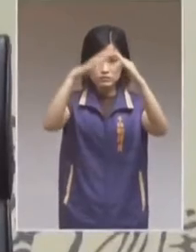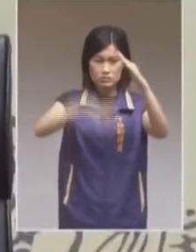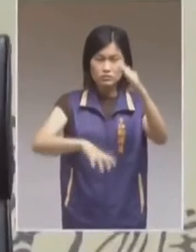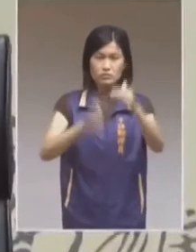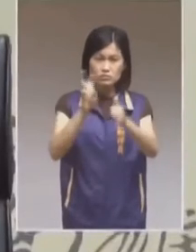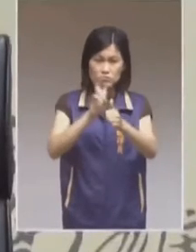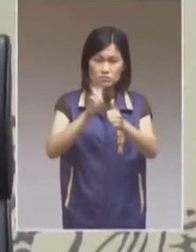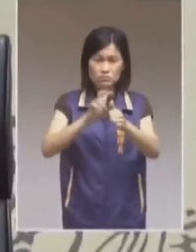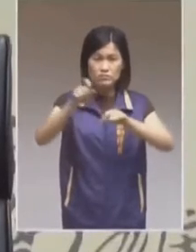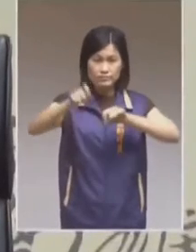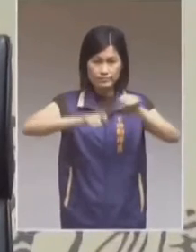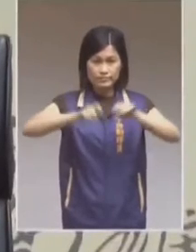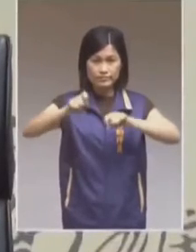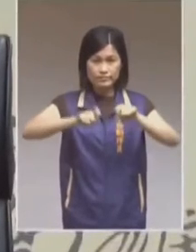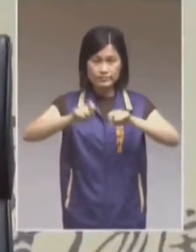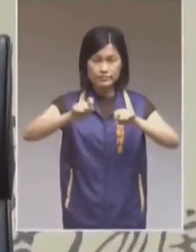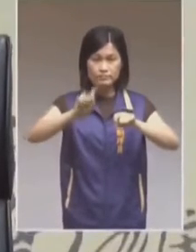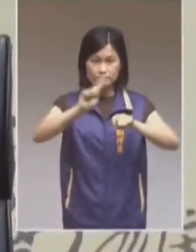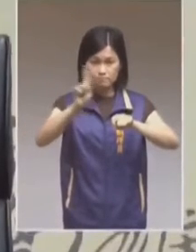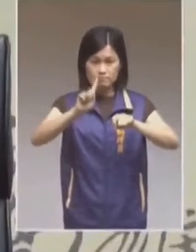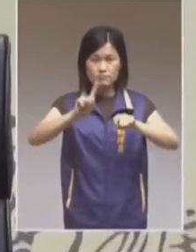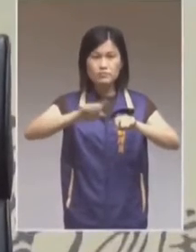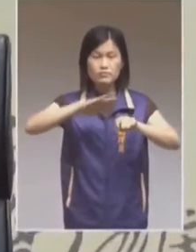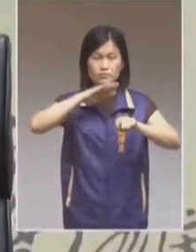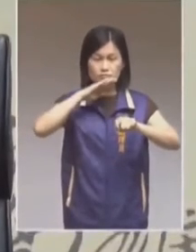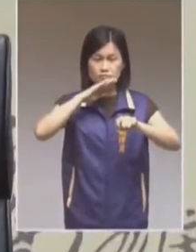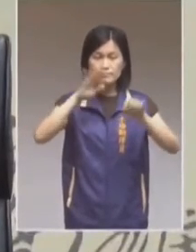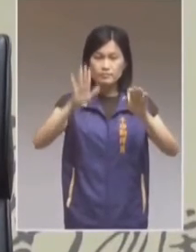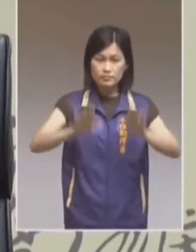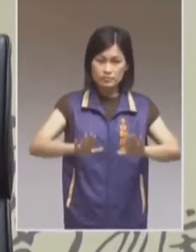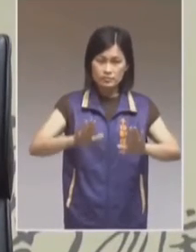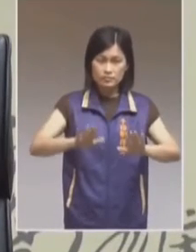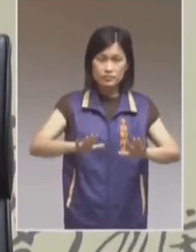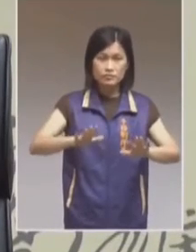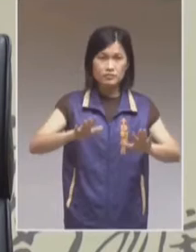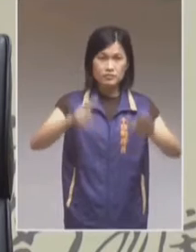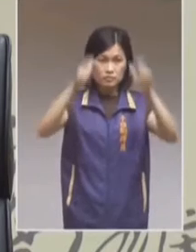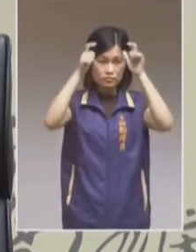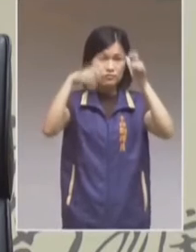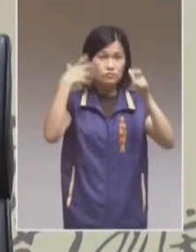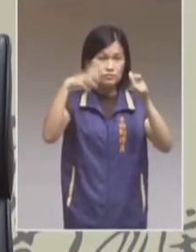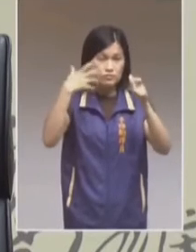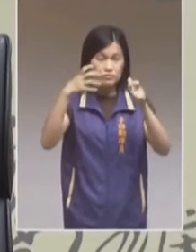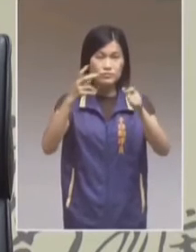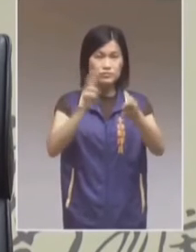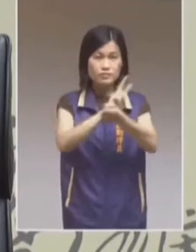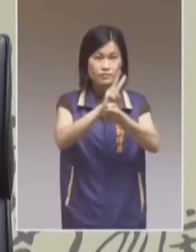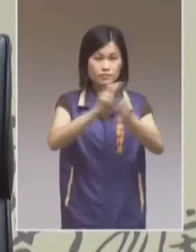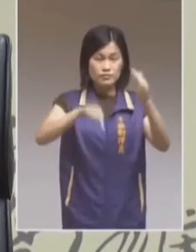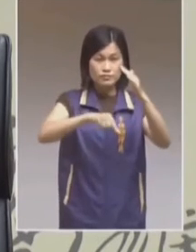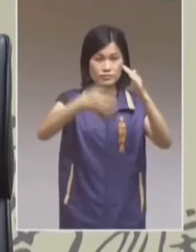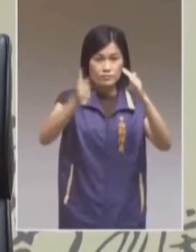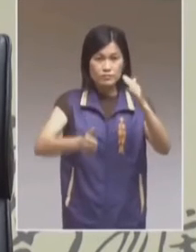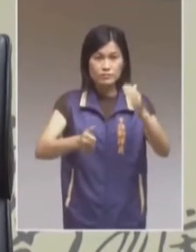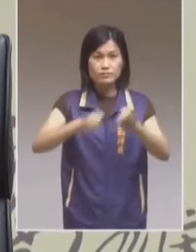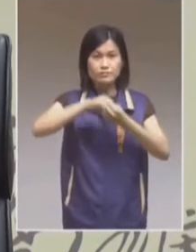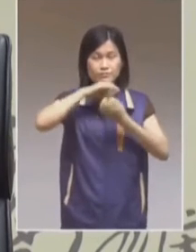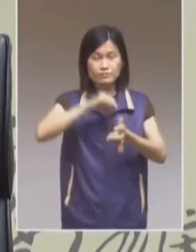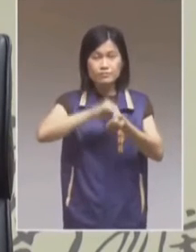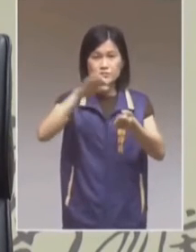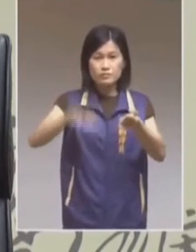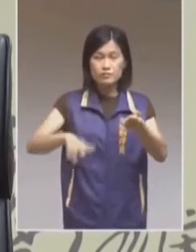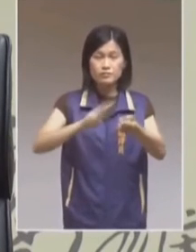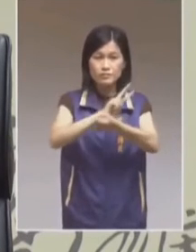案，所以我们今天包括我们的高雄的林耀祥院长，长庚的林孟之副院